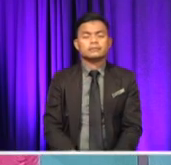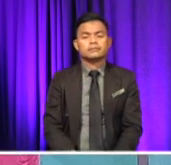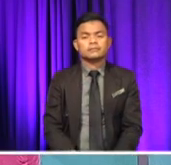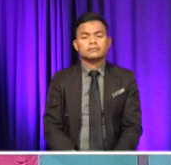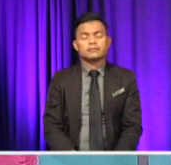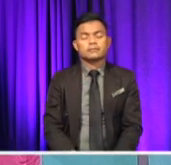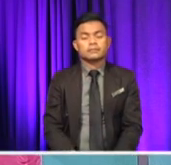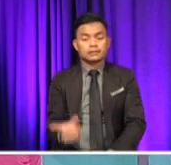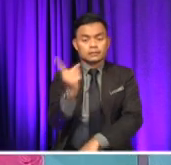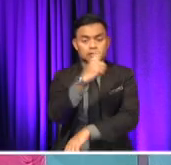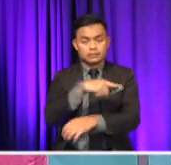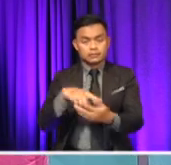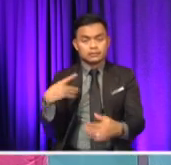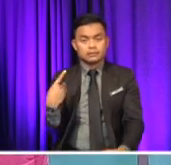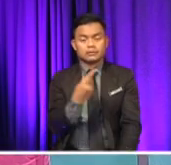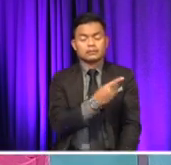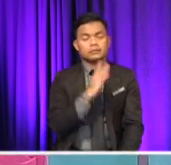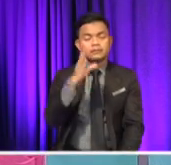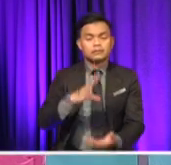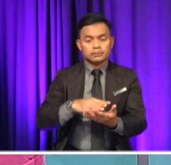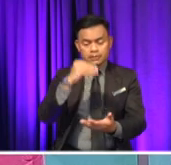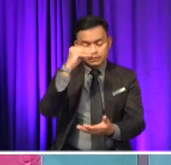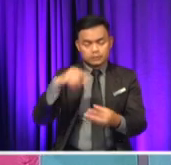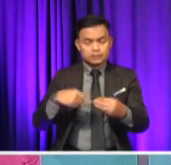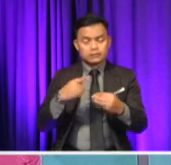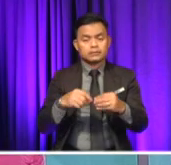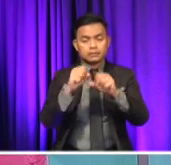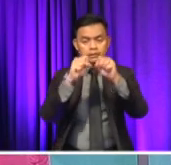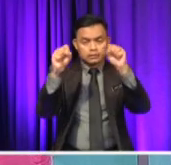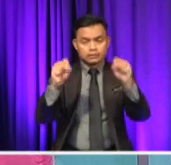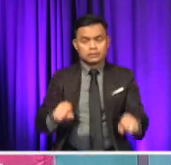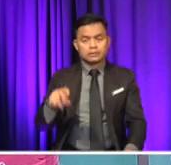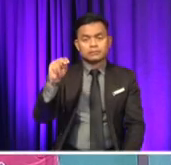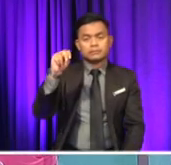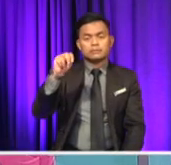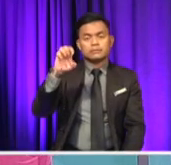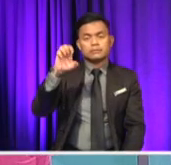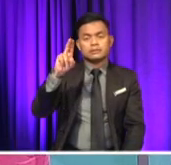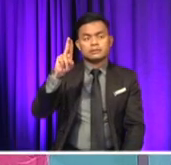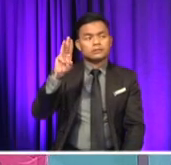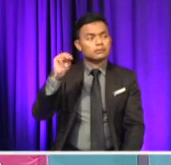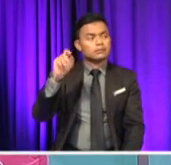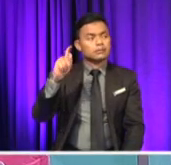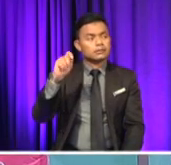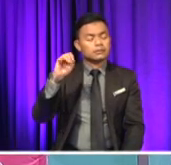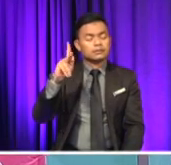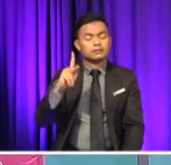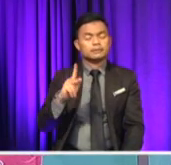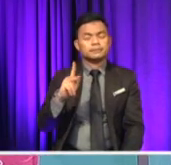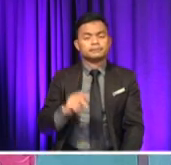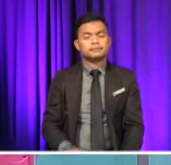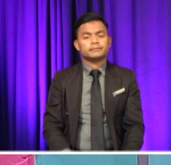tentang sistem miomatik oke apakah itu sistem newmeting Oke sistem Unimed adalah sistem yang